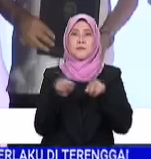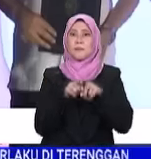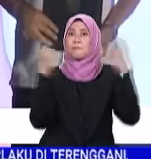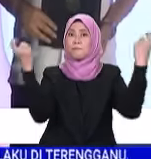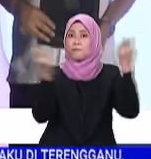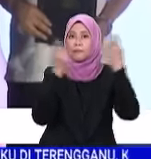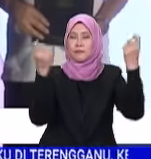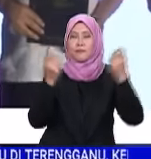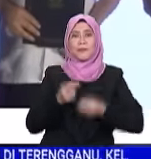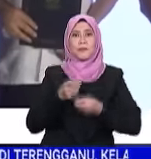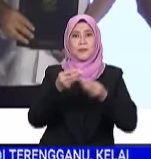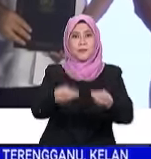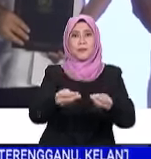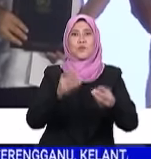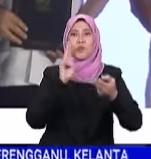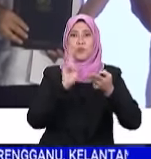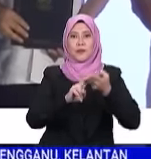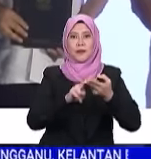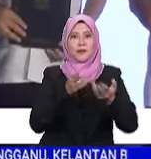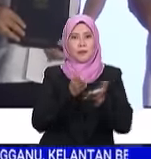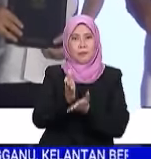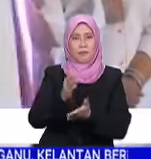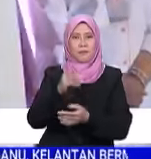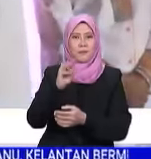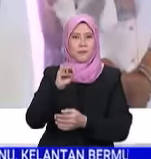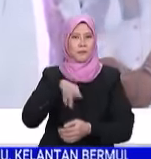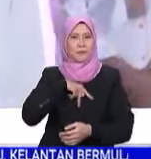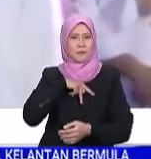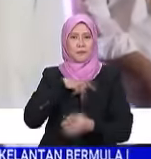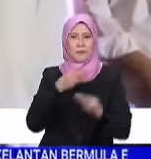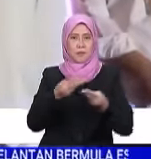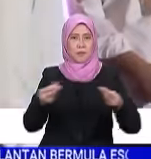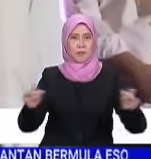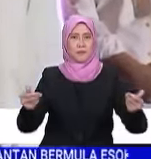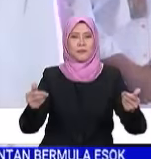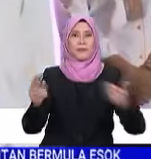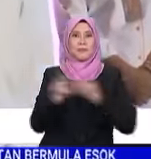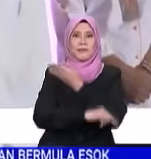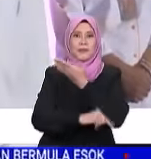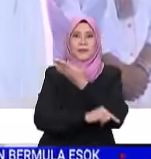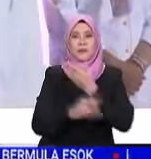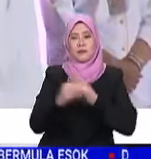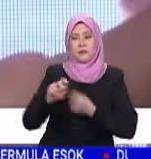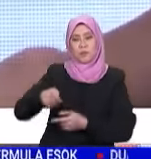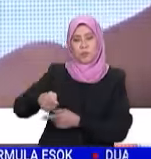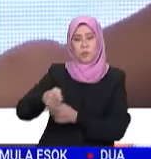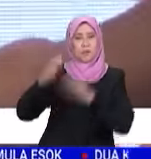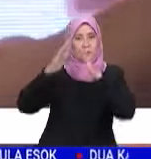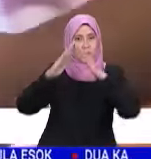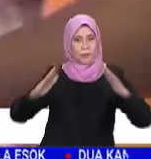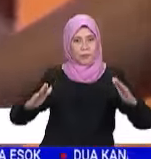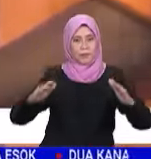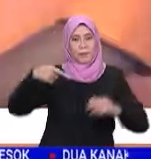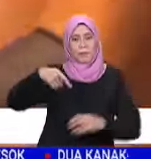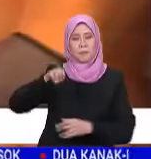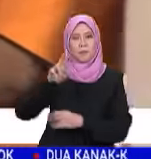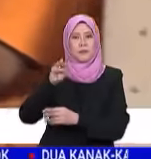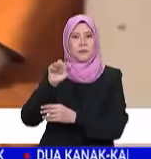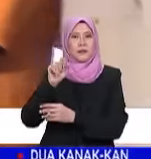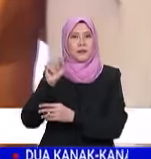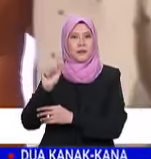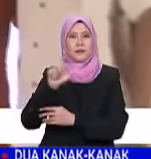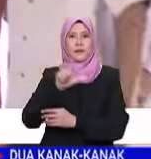jug dan surat hak milik tanah seksyen 18 kanun Tanah Negeri serta penyerahan kunci rumah Spektra permata lunduk dan